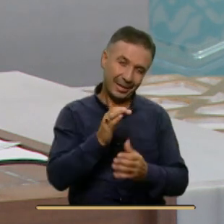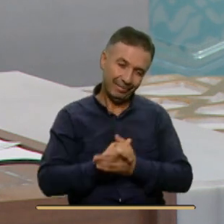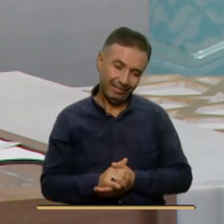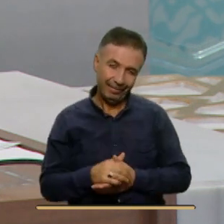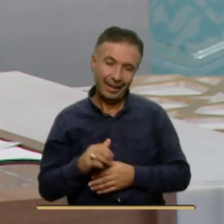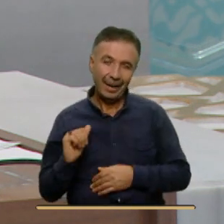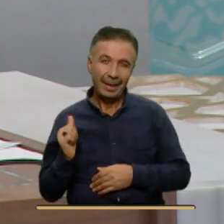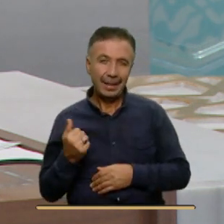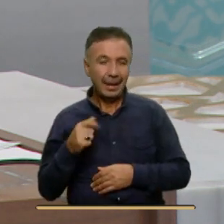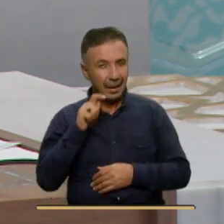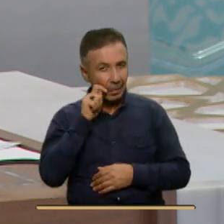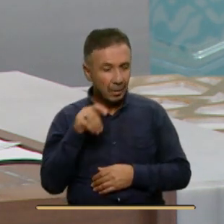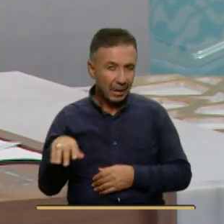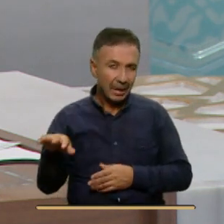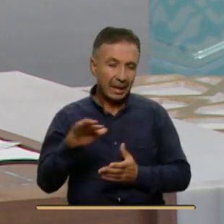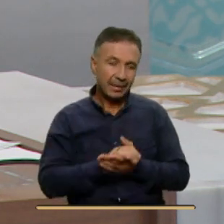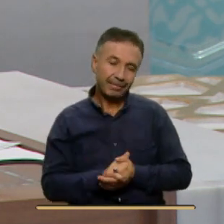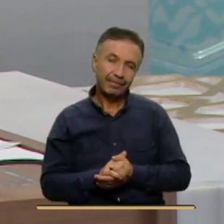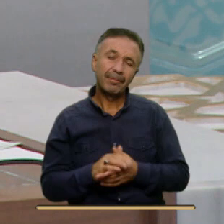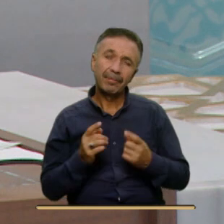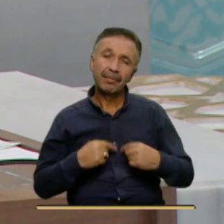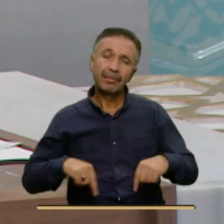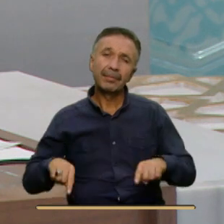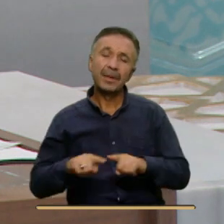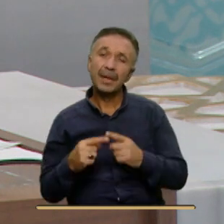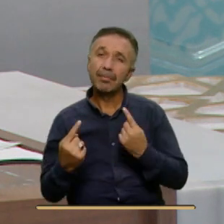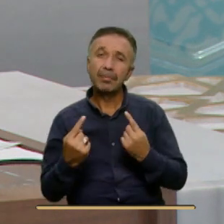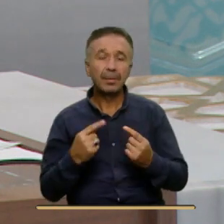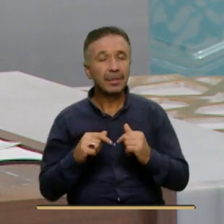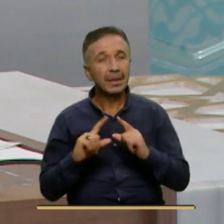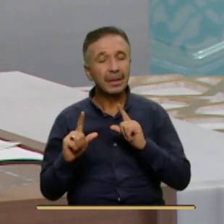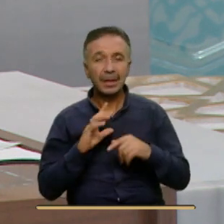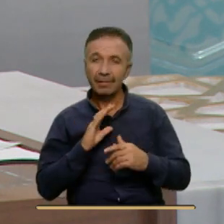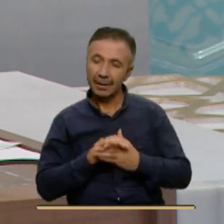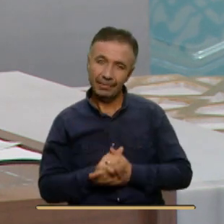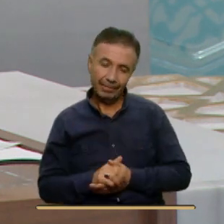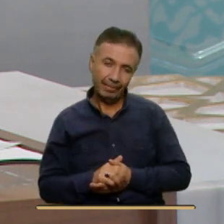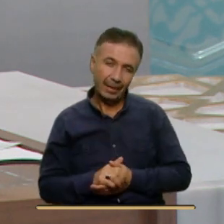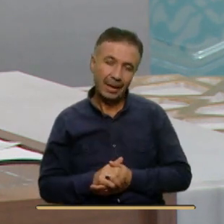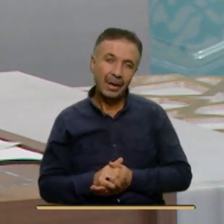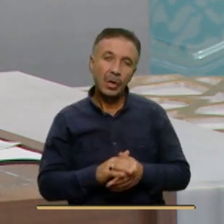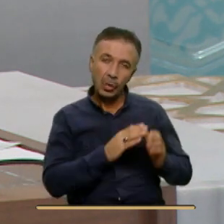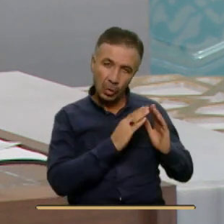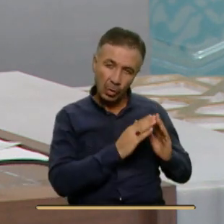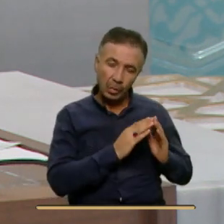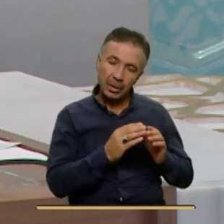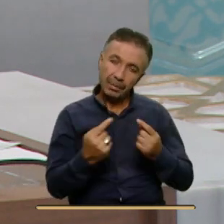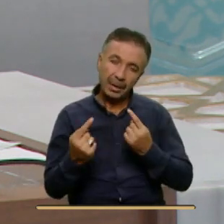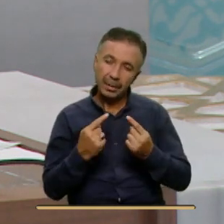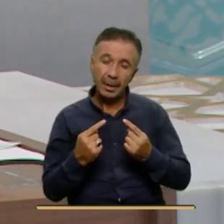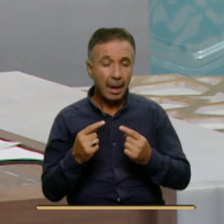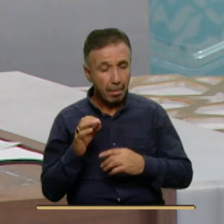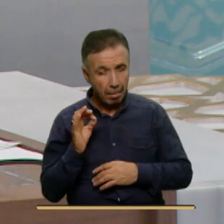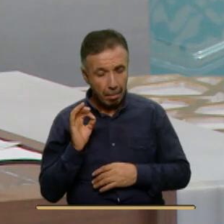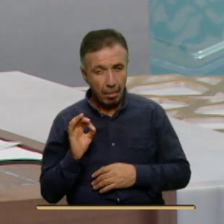Değerli müminler, bizler birbirimize muhtacız. Komşular birbirine elbette muhtaçtır.